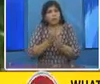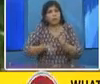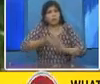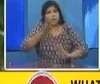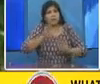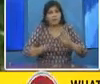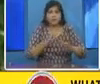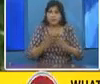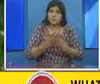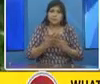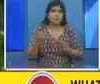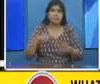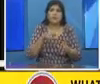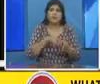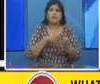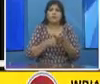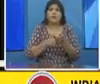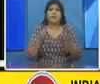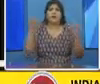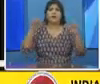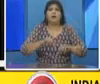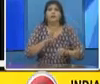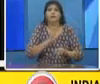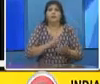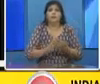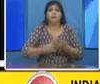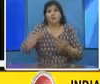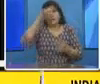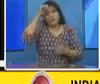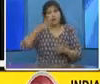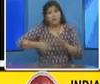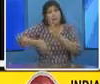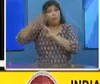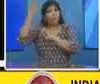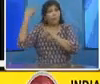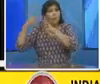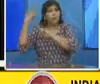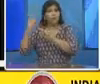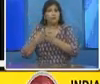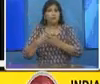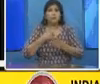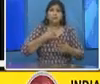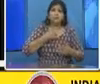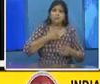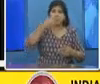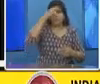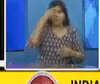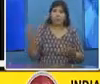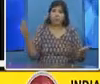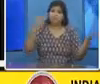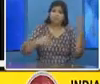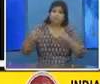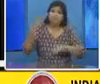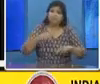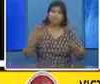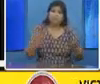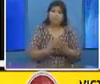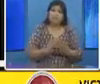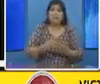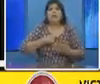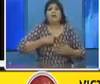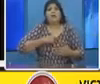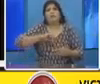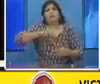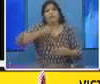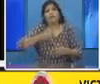साल खराब नहीं हो जाता। भारत का इतिहास ही आपदाओं और चुनौतियों पर जीत हासिल